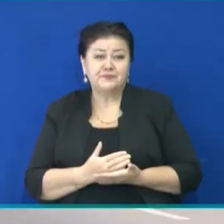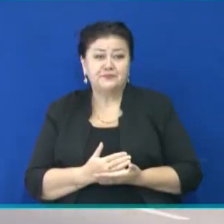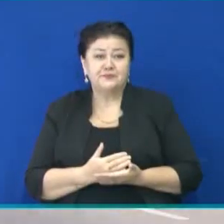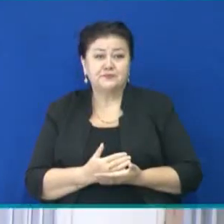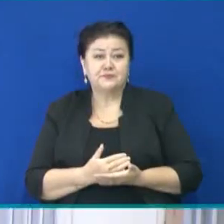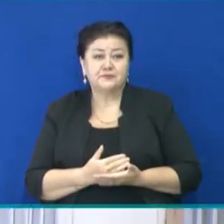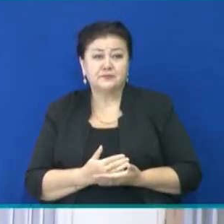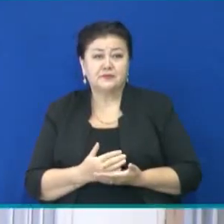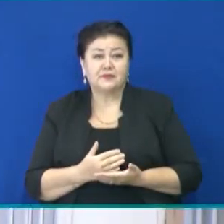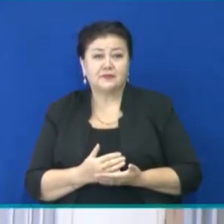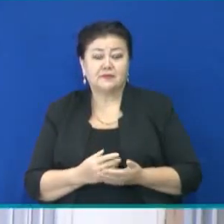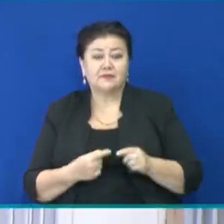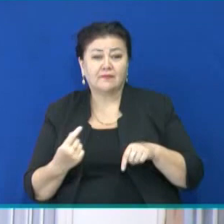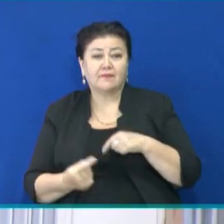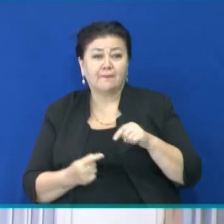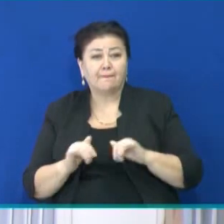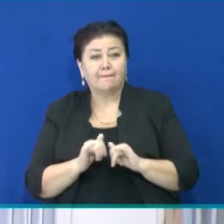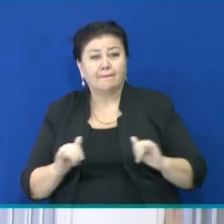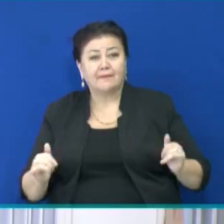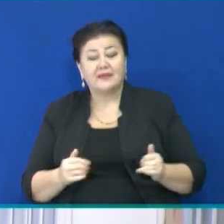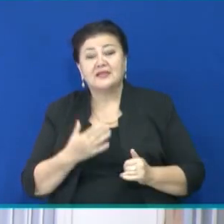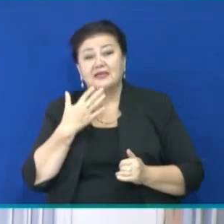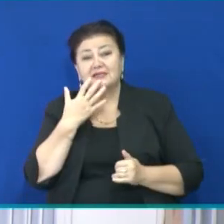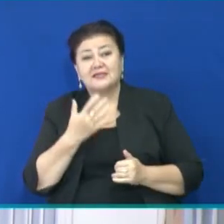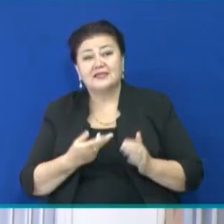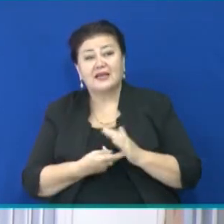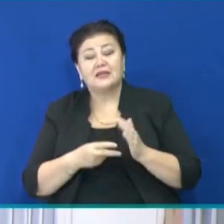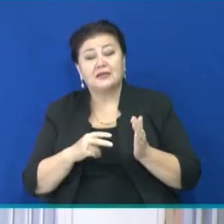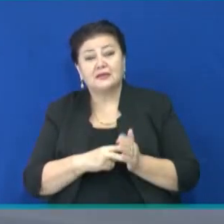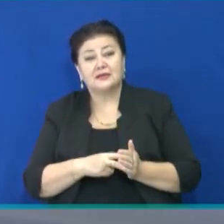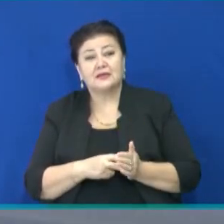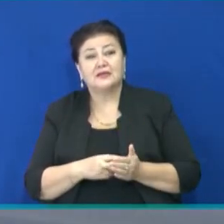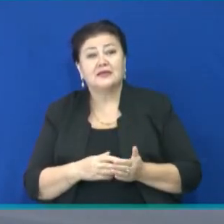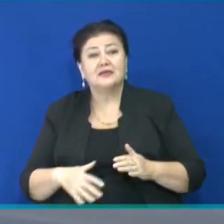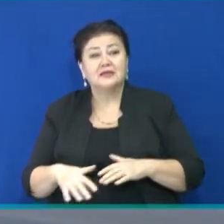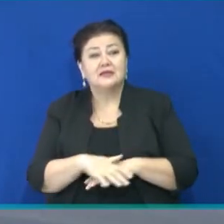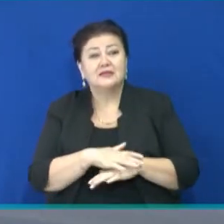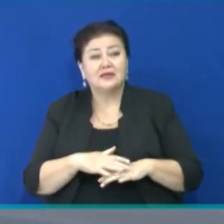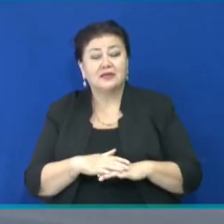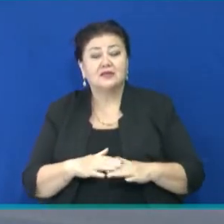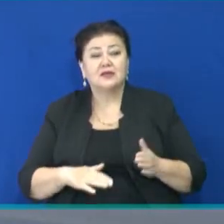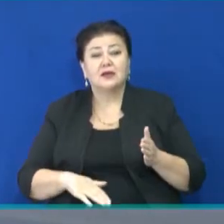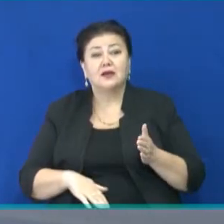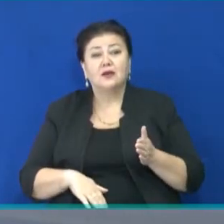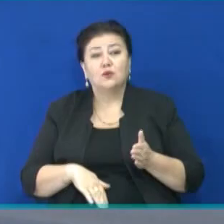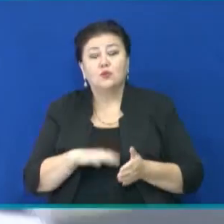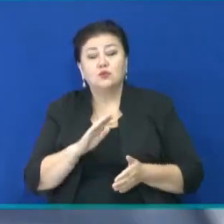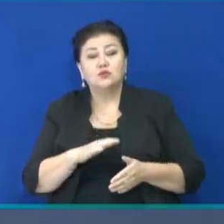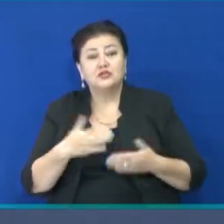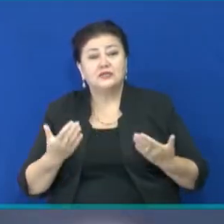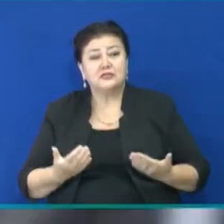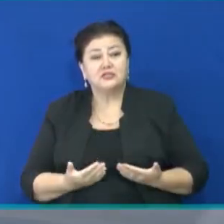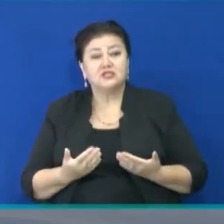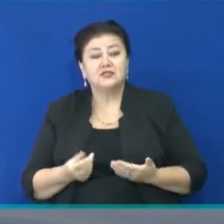жатыр. Оның ішінде кәсіпкерлікті дамытудың ұлттық жобасын іске асыру аясында халықтың әлеуметтік осал санатына